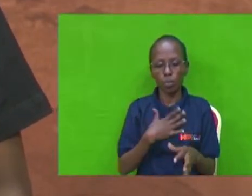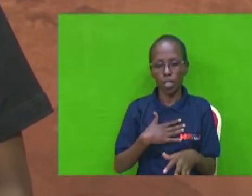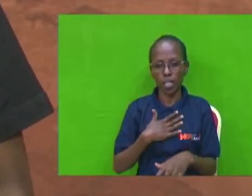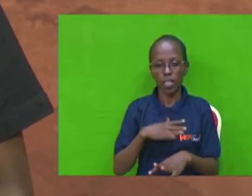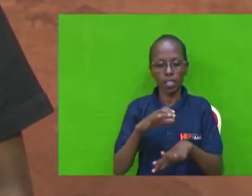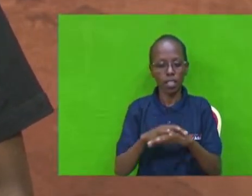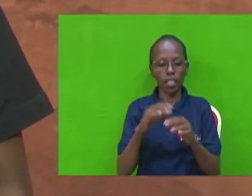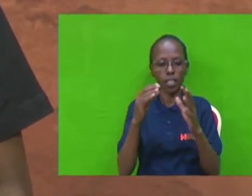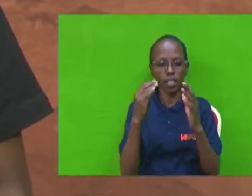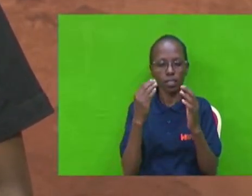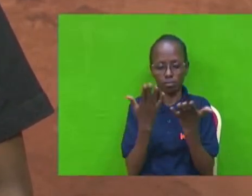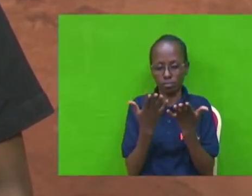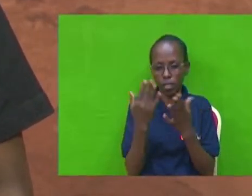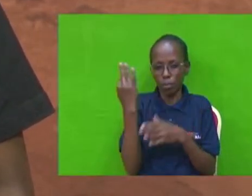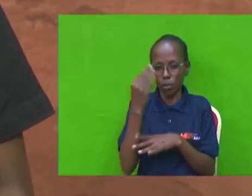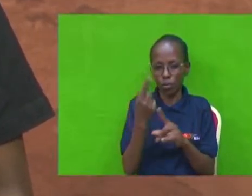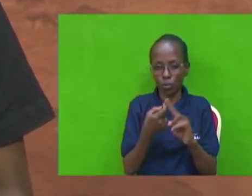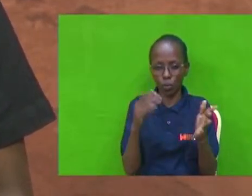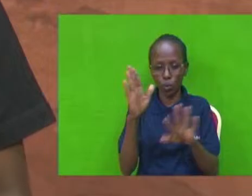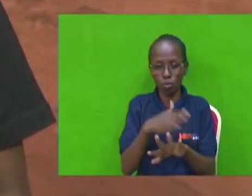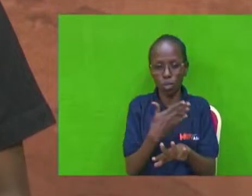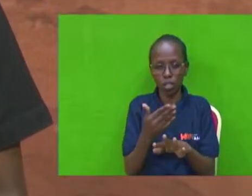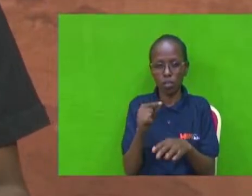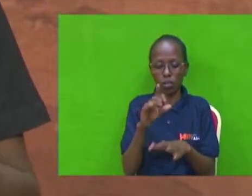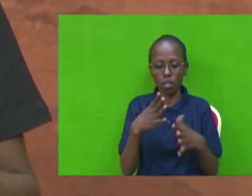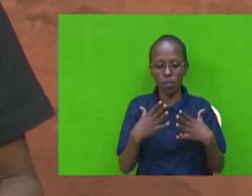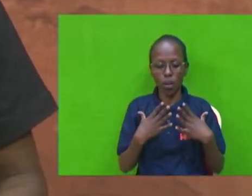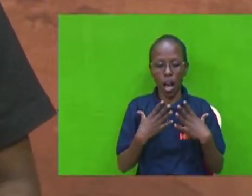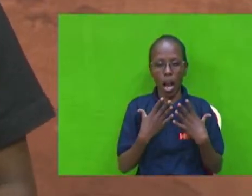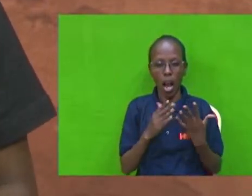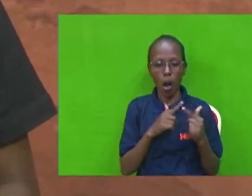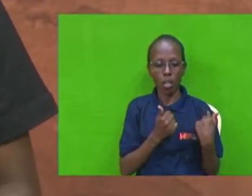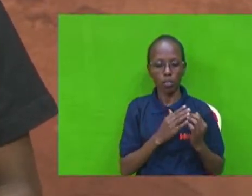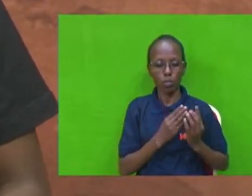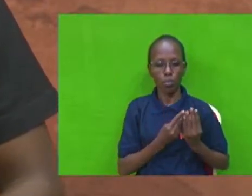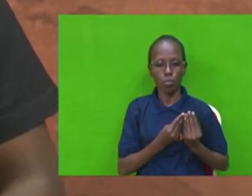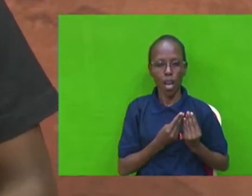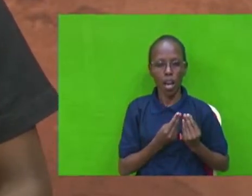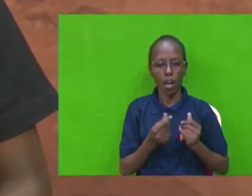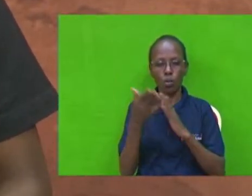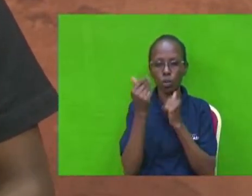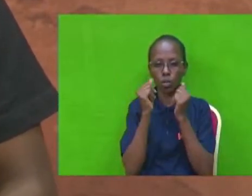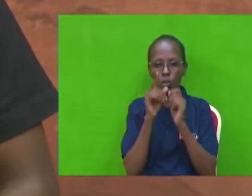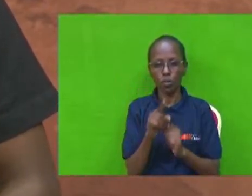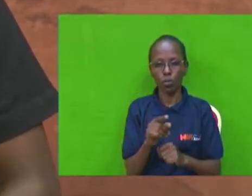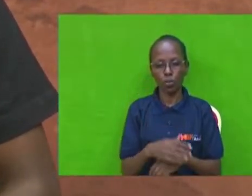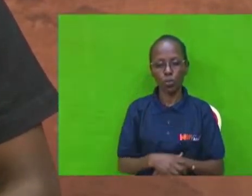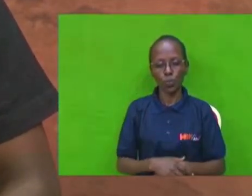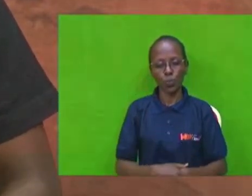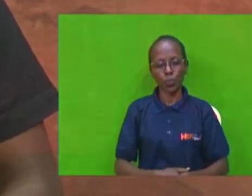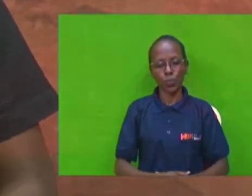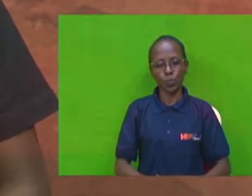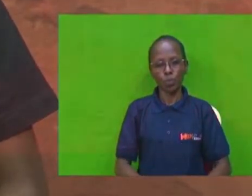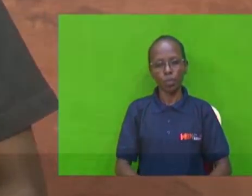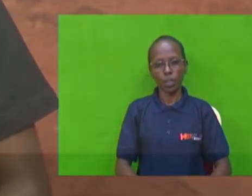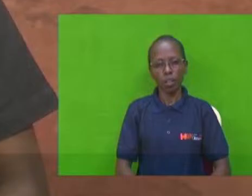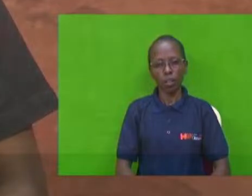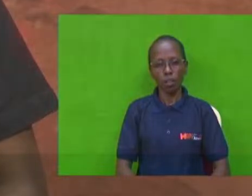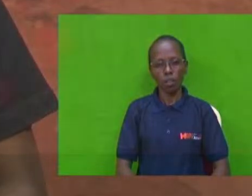uimbaji ili ukapate kupona moyo wako. Mungu akulinde, akubariki. Amen. Asante. Amen.